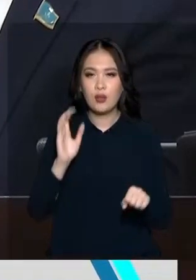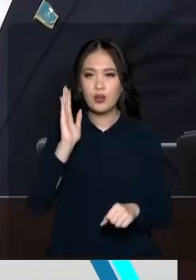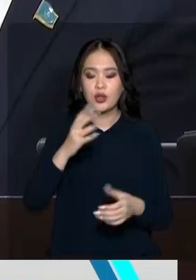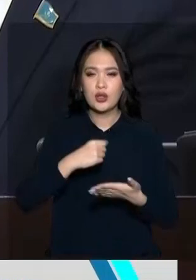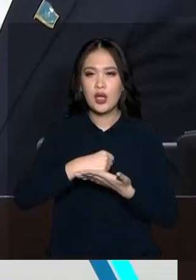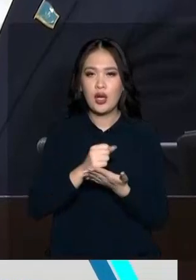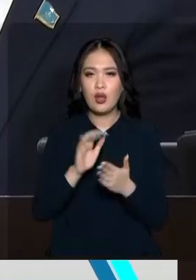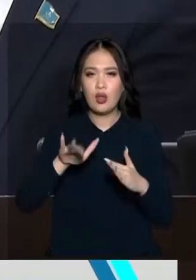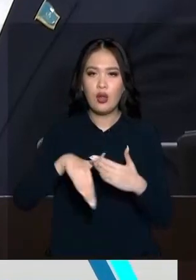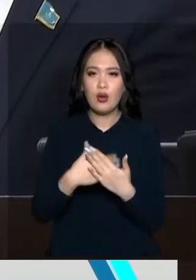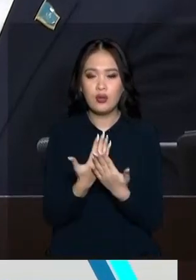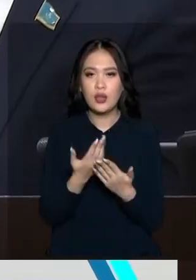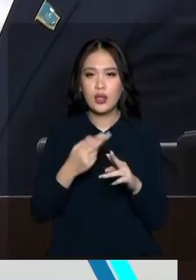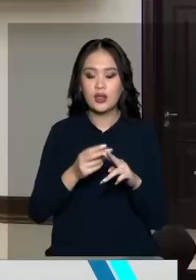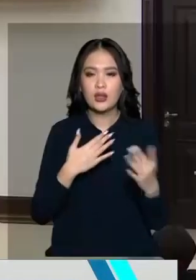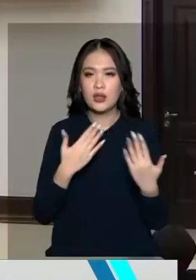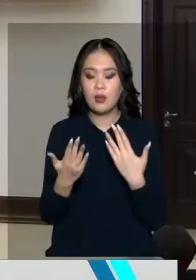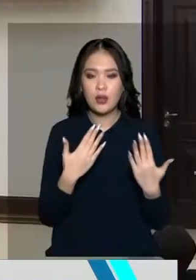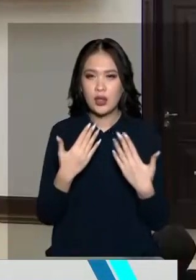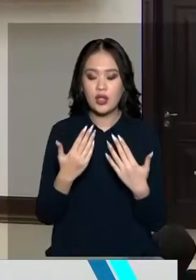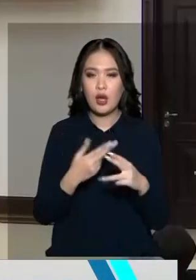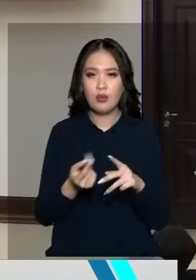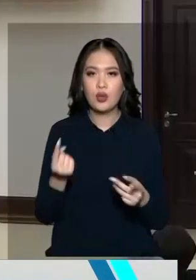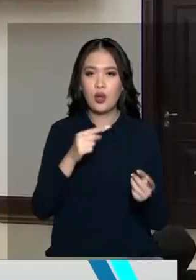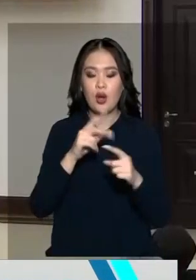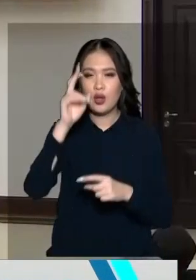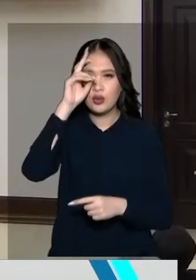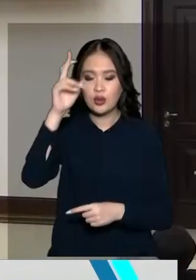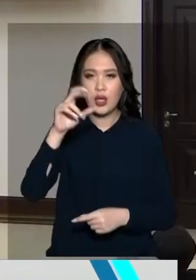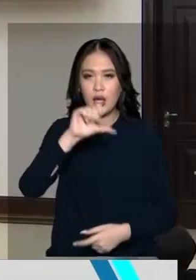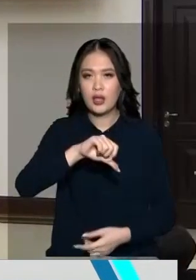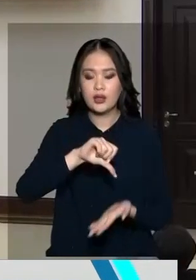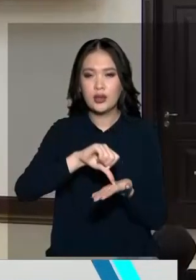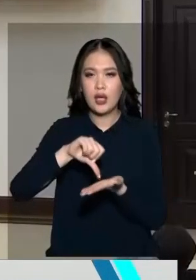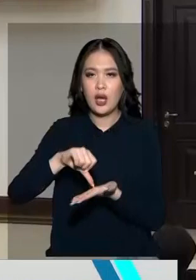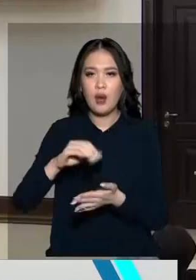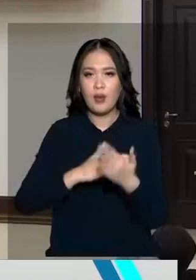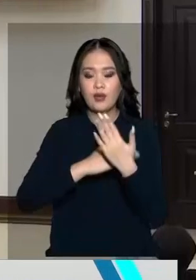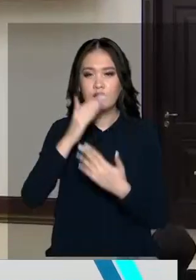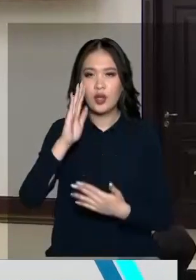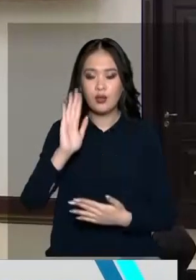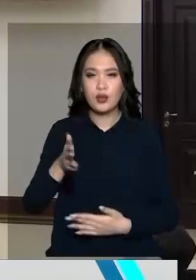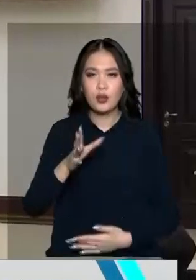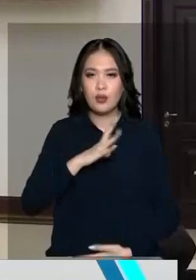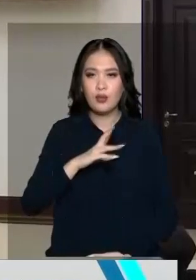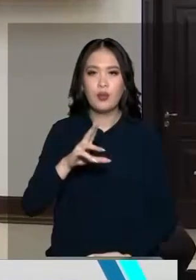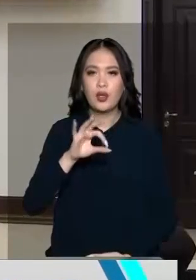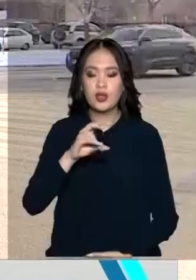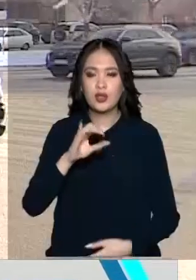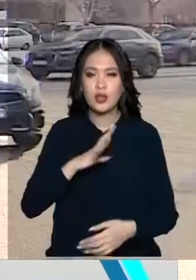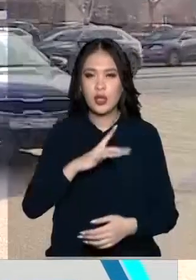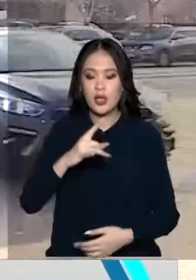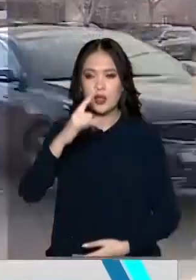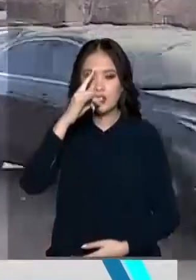закреплена новая парадигма взаимоотношений между государством и гражданами. Повысится уровень политической культуры в